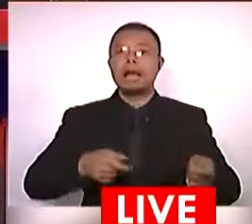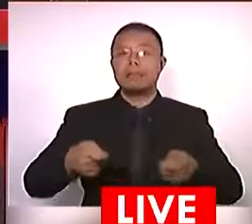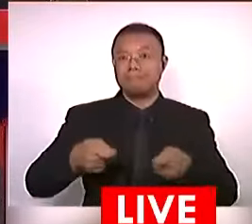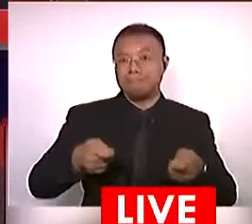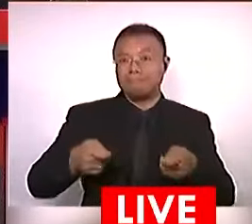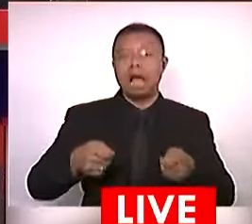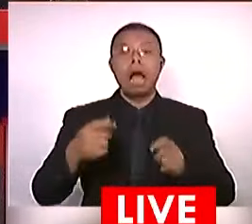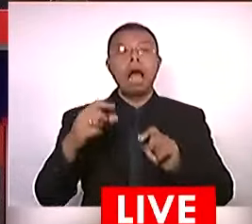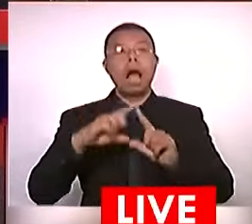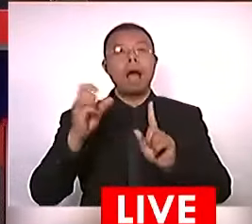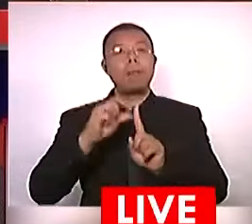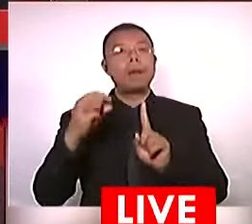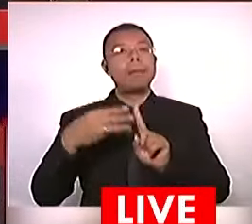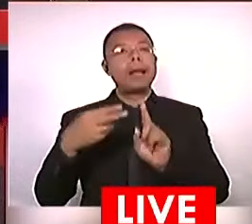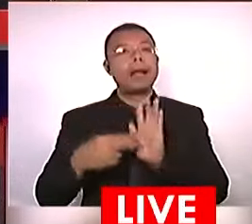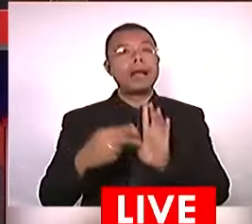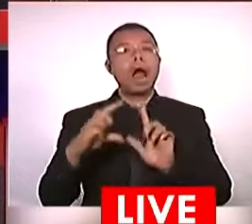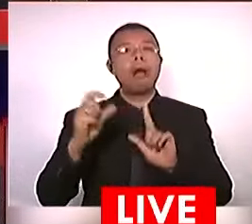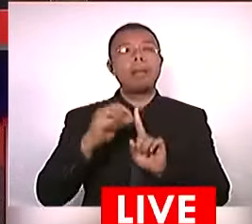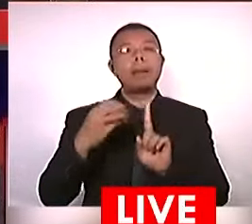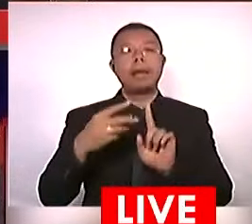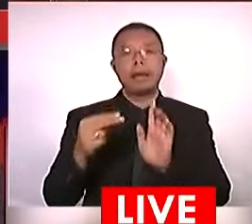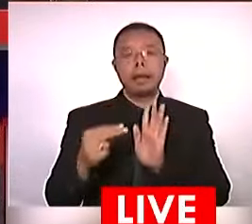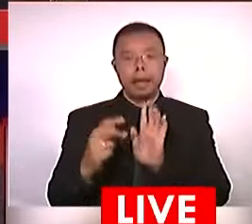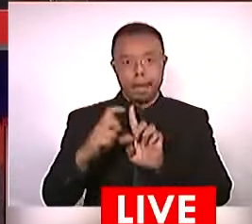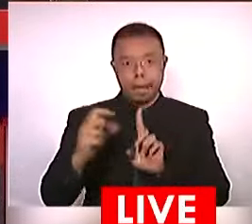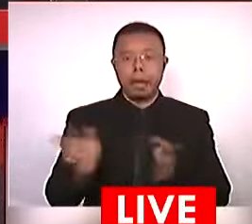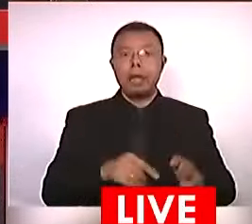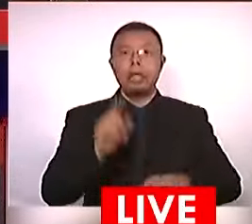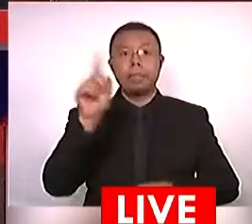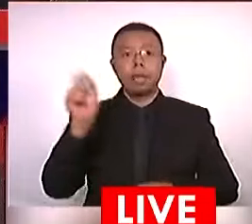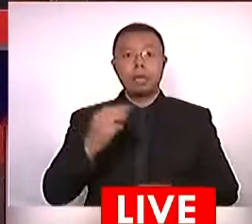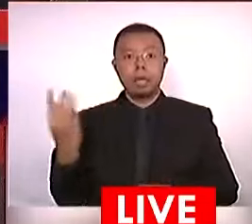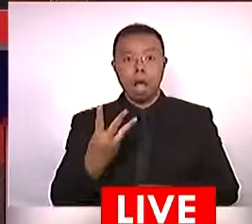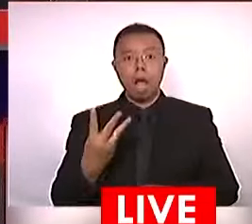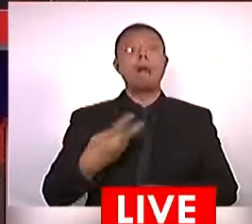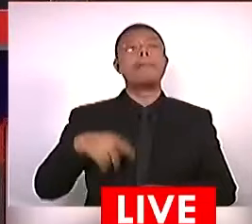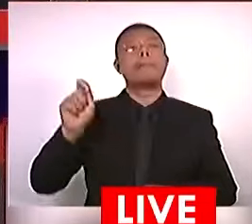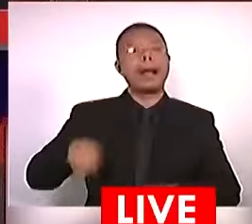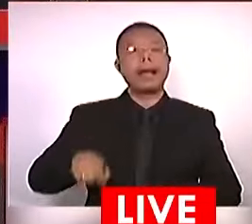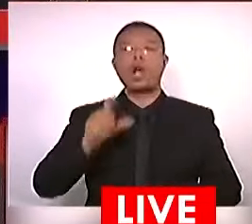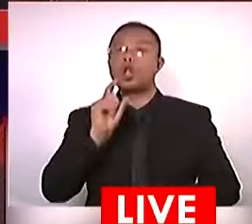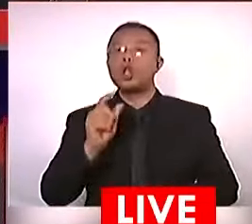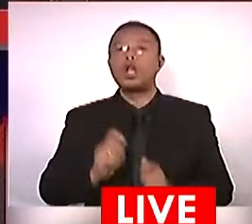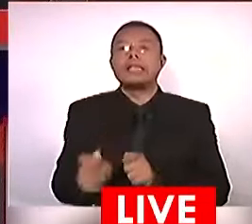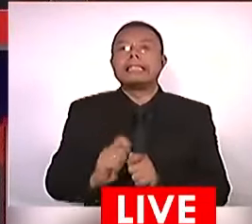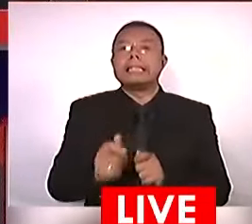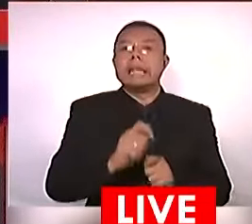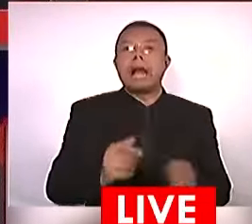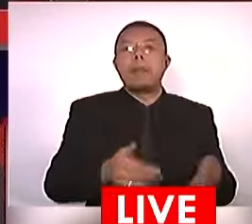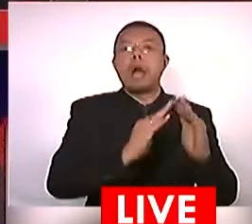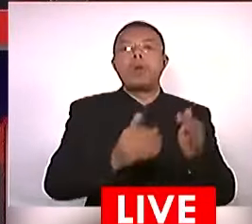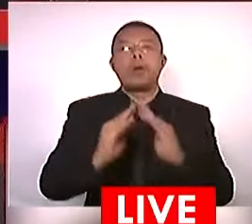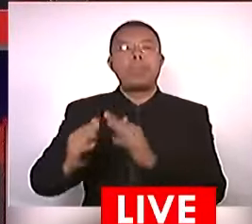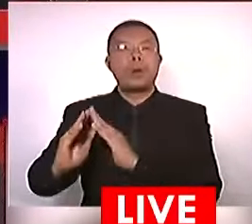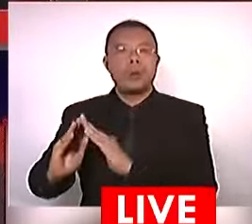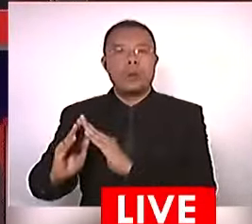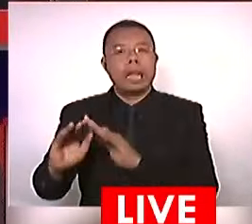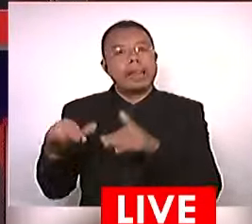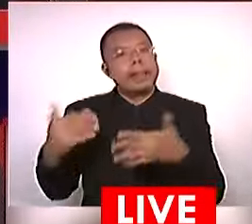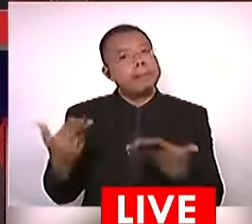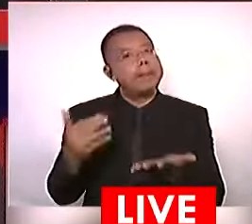dan appd hanya sepertiga APBN yang dapat digunakan untuk membiayai pembangunan